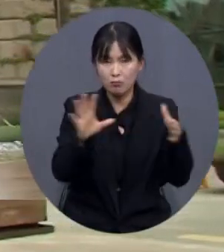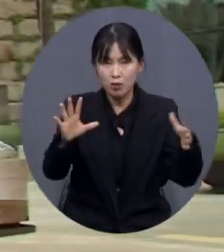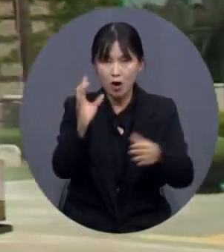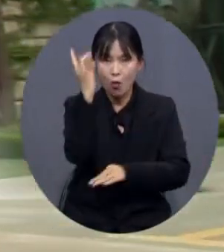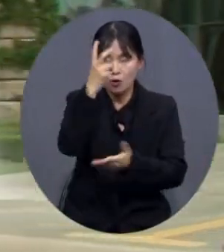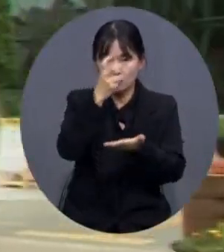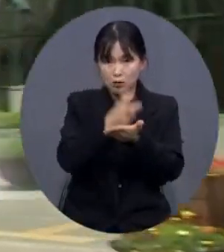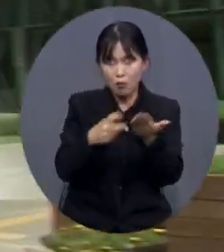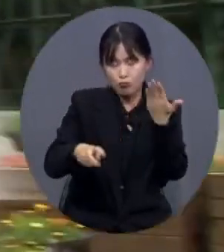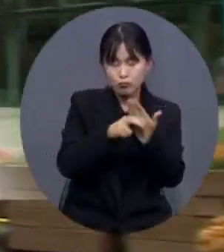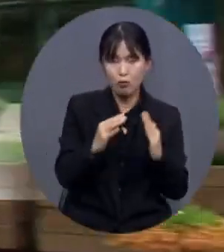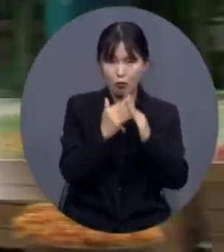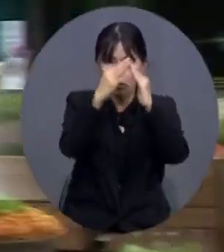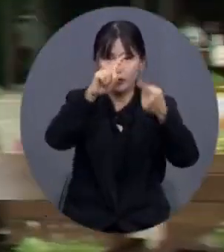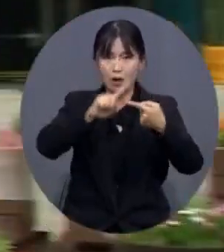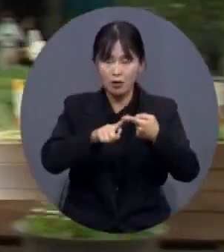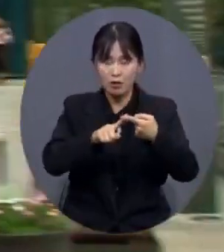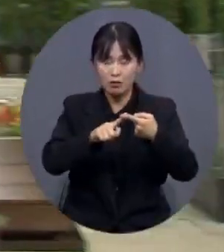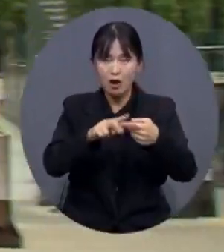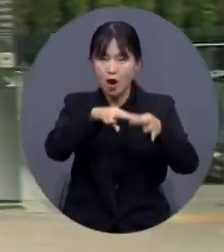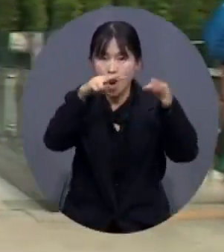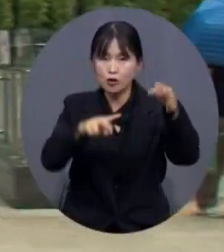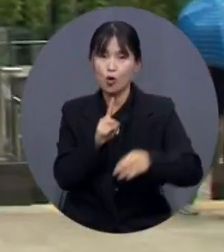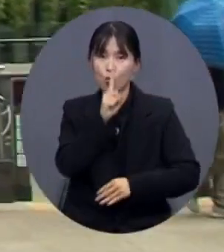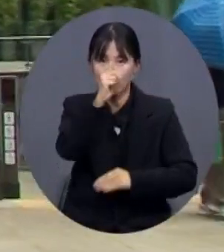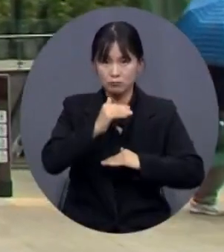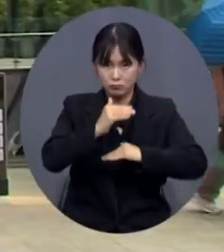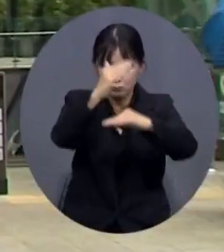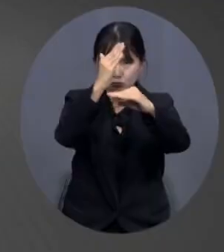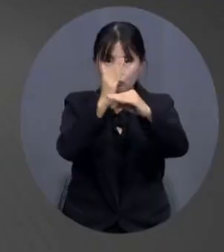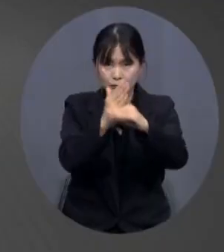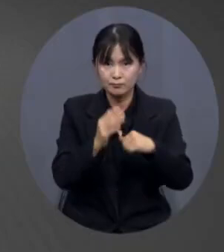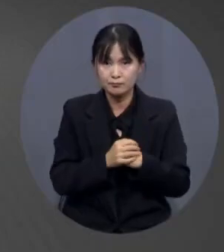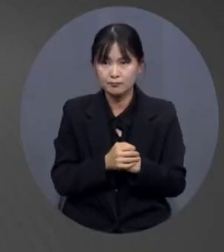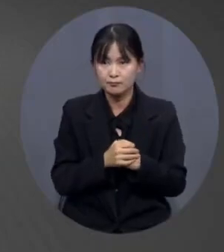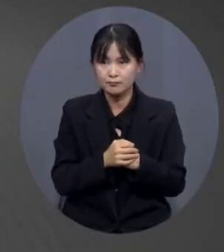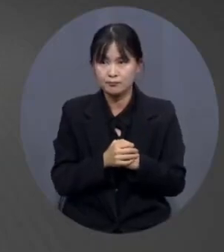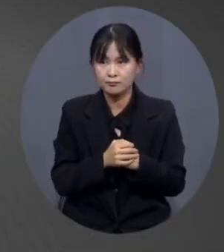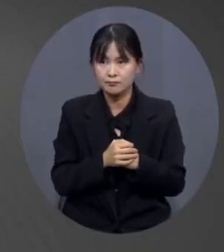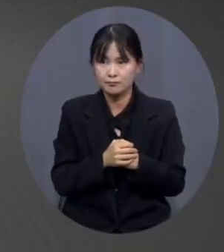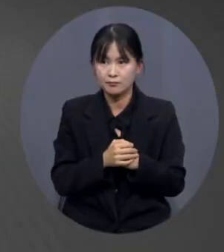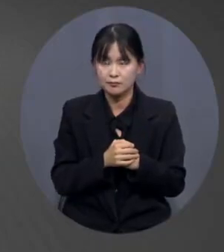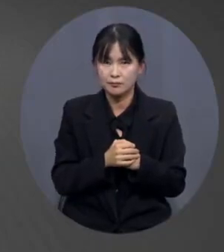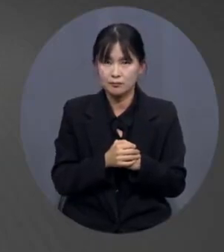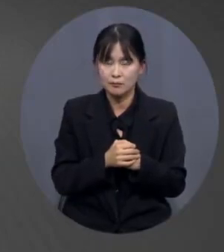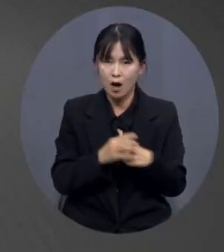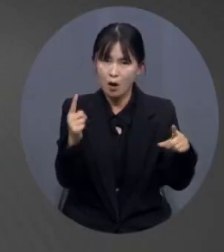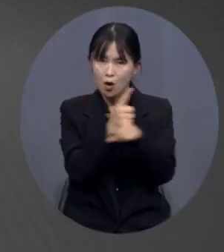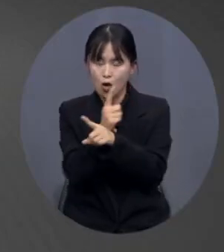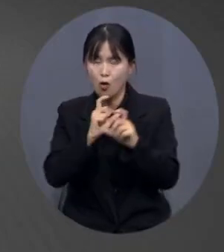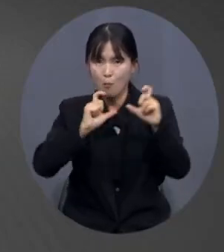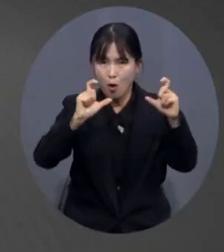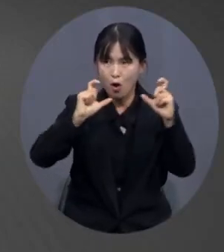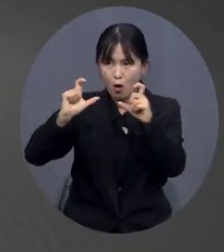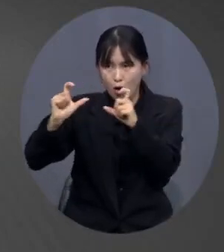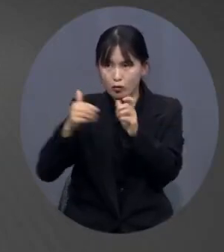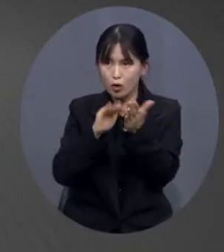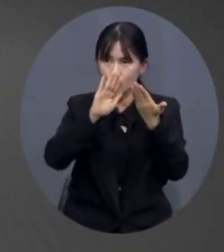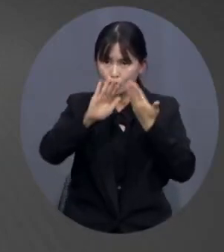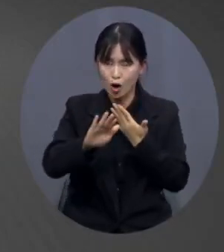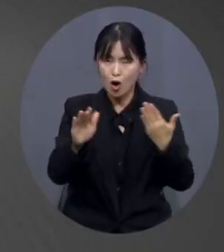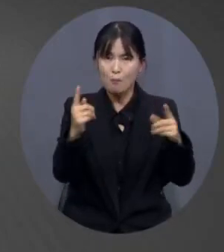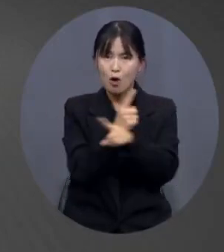불법건축물에 대해 평사 고발을 진행하고 있다고 밝혔습니다 시정 안했을 시에 고발조치하고 또 시정